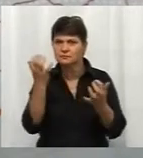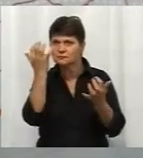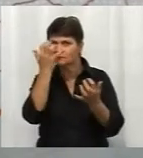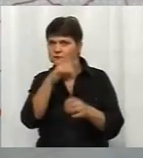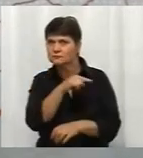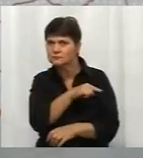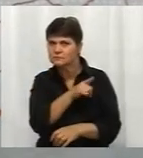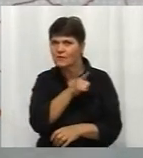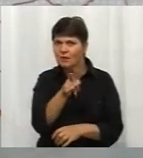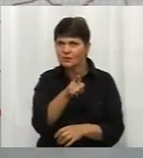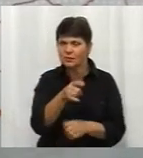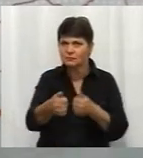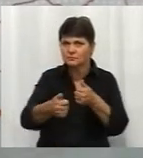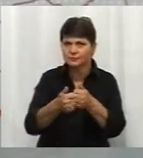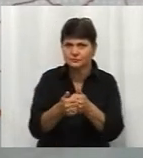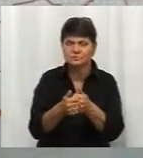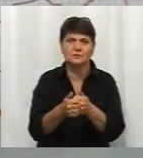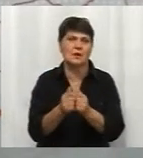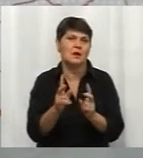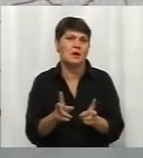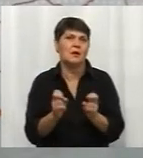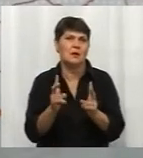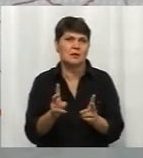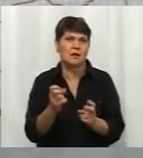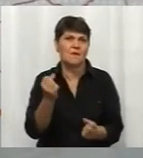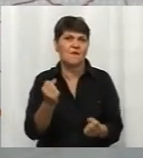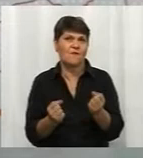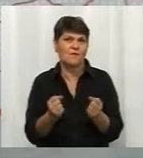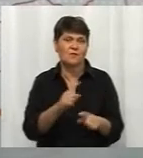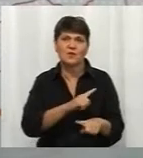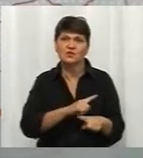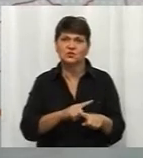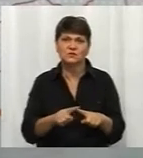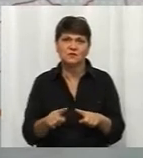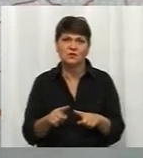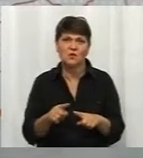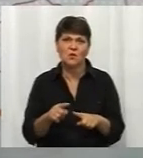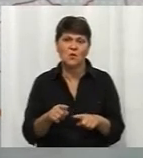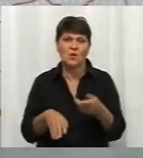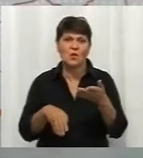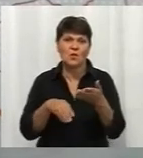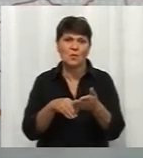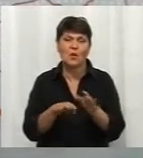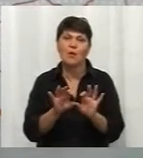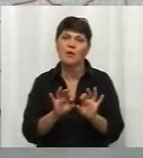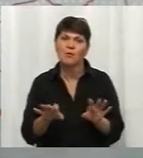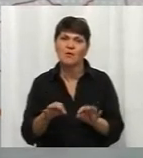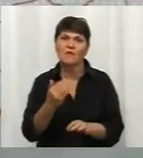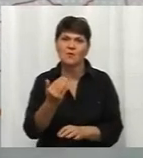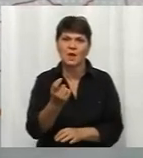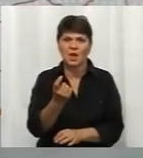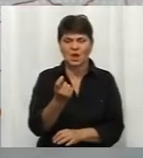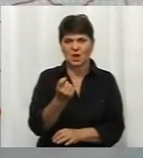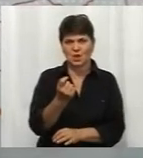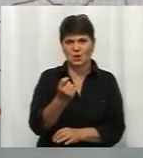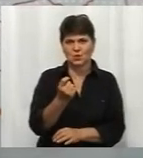який наближався до нього. І як сам водій швидкого автомобіля швидкої допомоги пояснив, що вони рухалися трошки